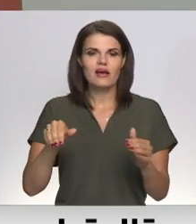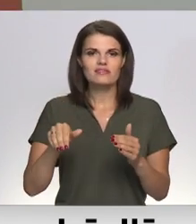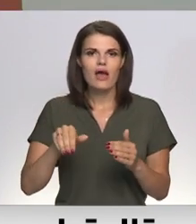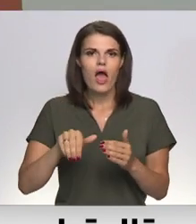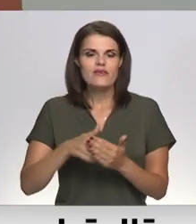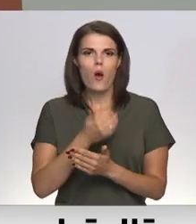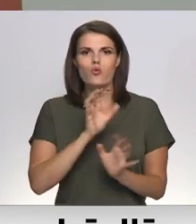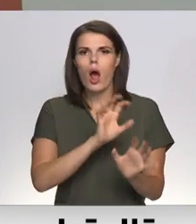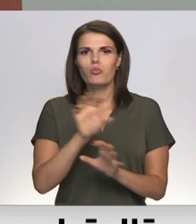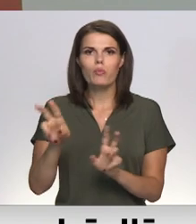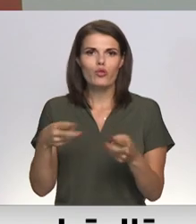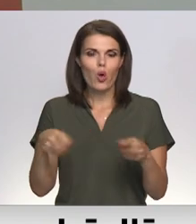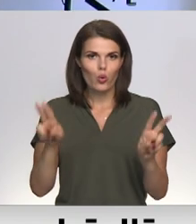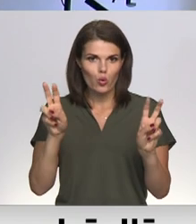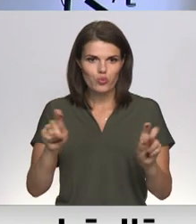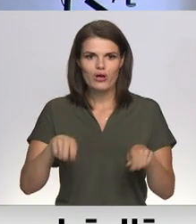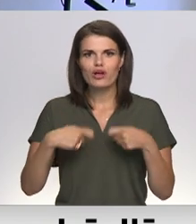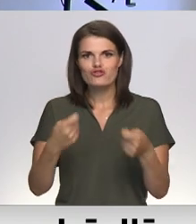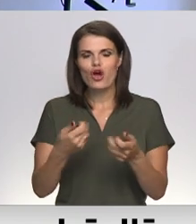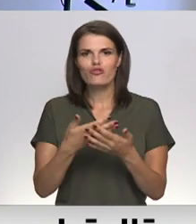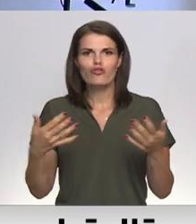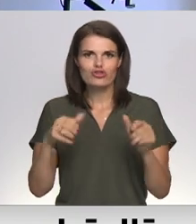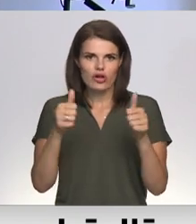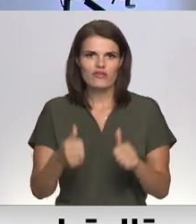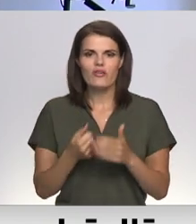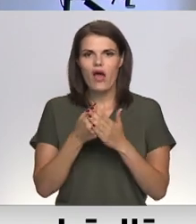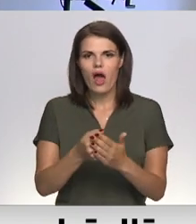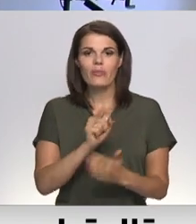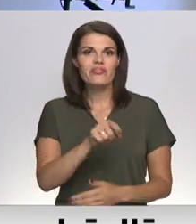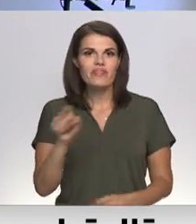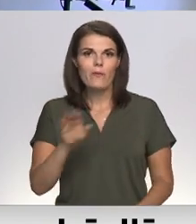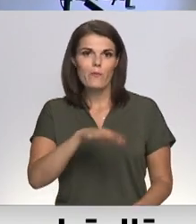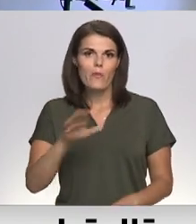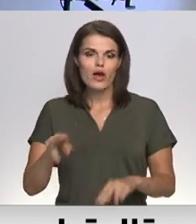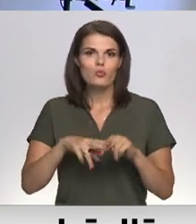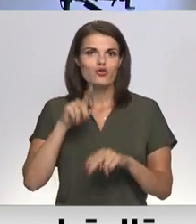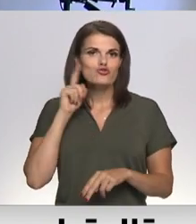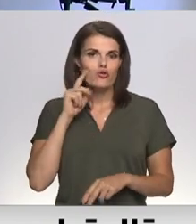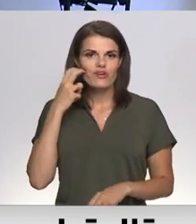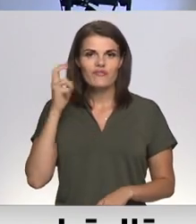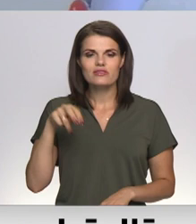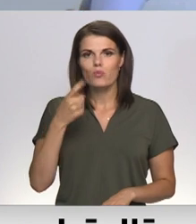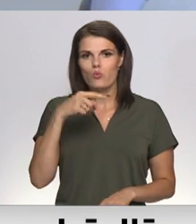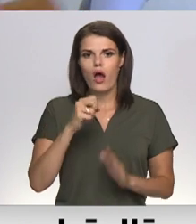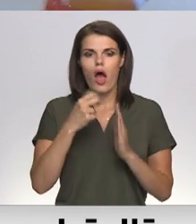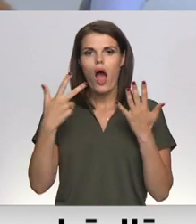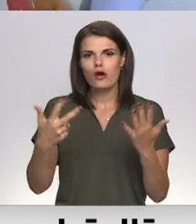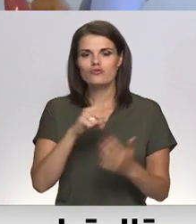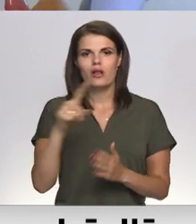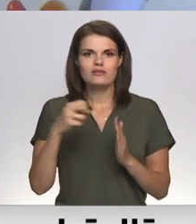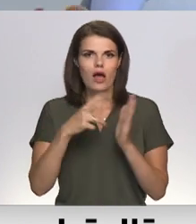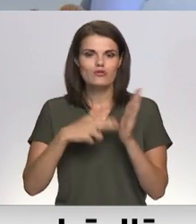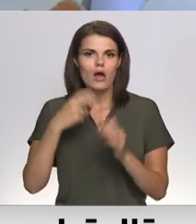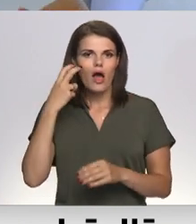klubs, kur tiek sniegts dažāda veida atbalsts tiem bērniem un jauniešiem vecumā no 8 līdz 18 gadiem,